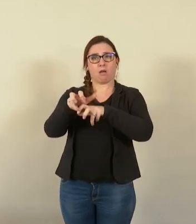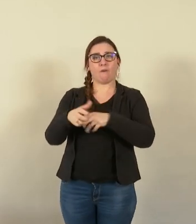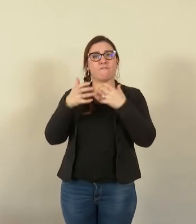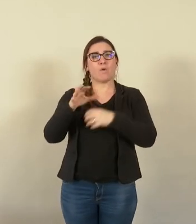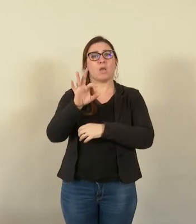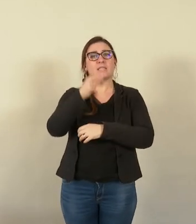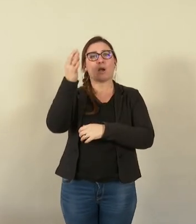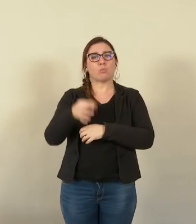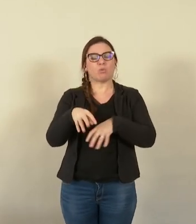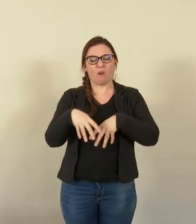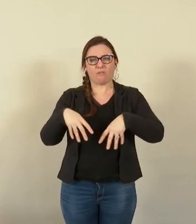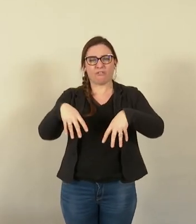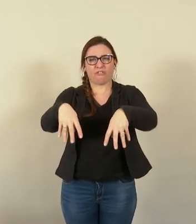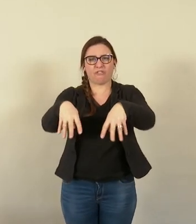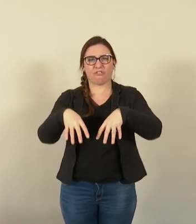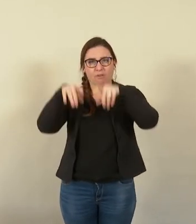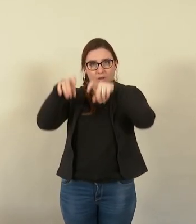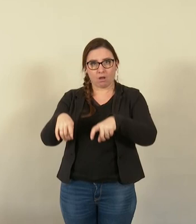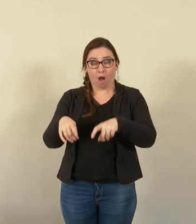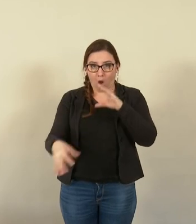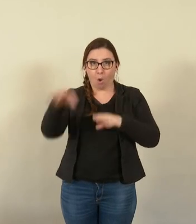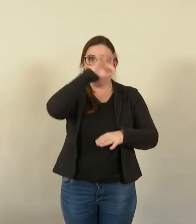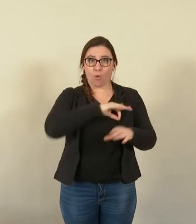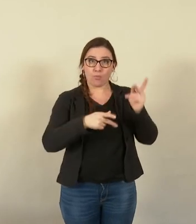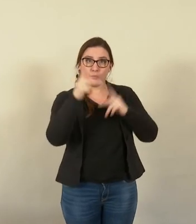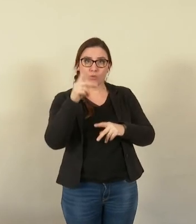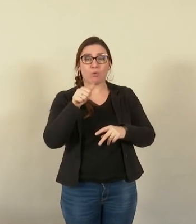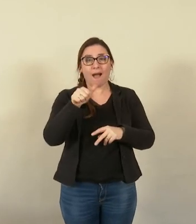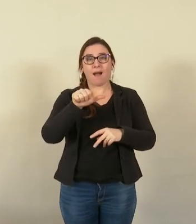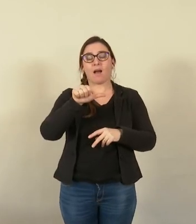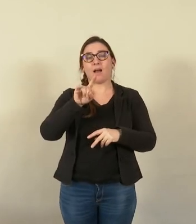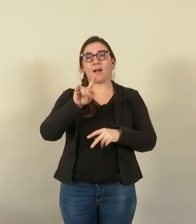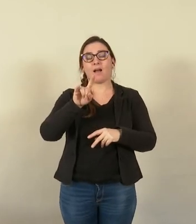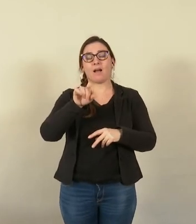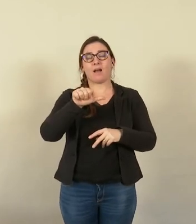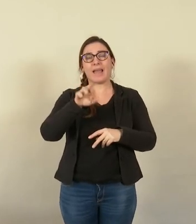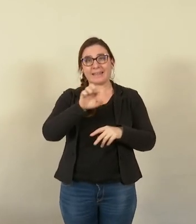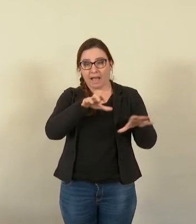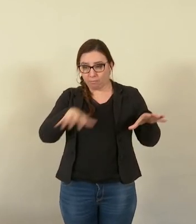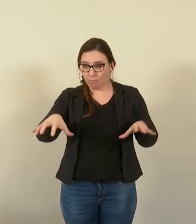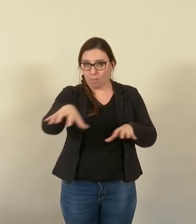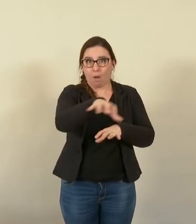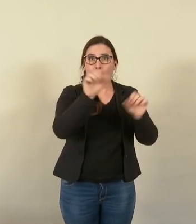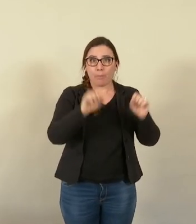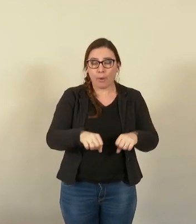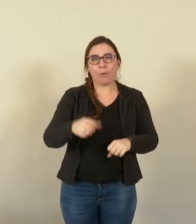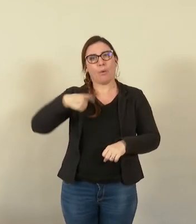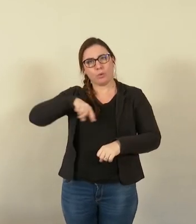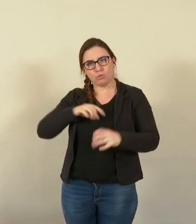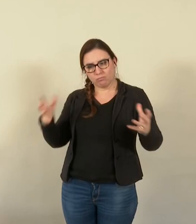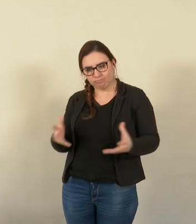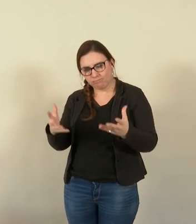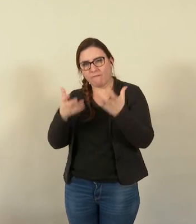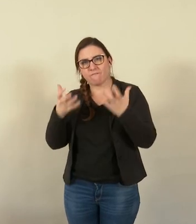5 50 % d'int trant ben ça fait des revenus supplémentaires par hectare donc pour les agriculteurs nous sommes pour une pâack